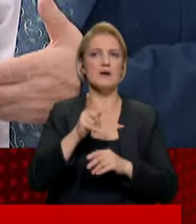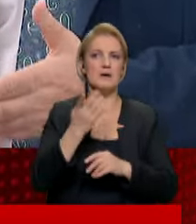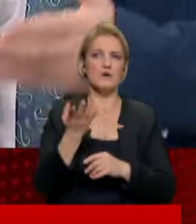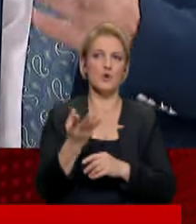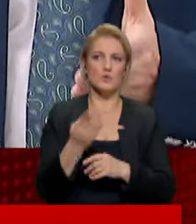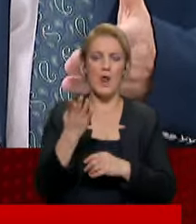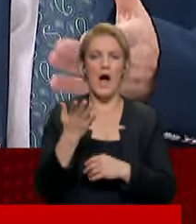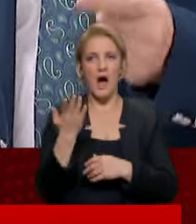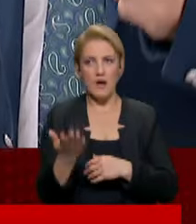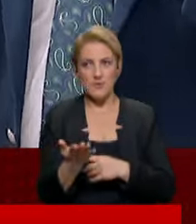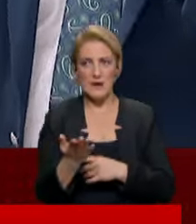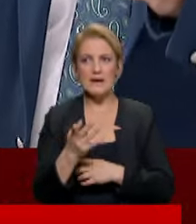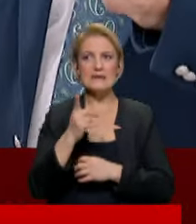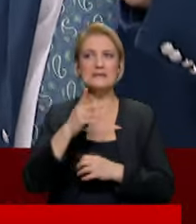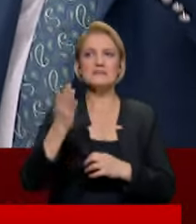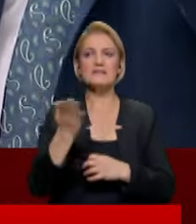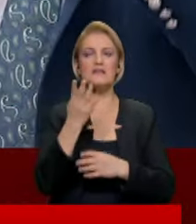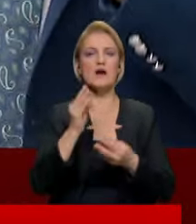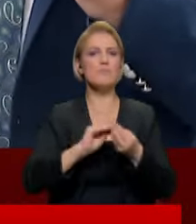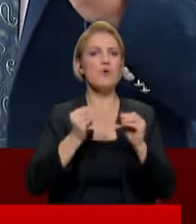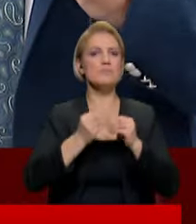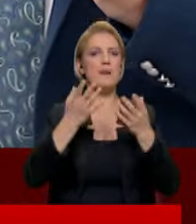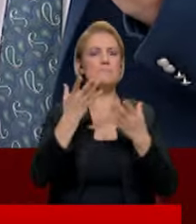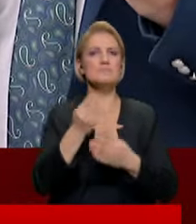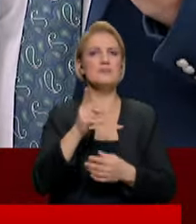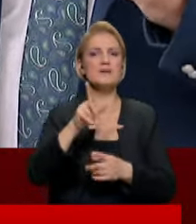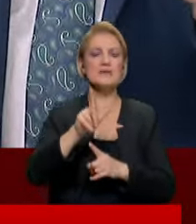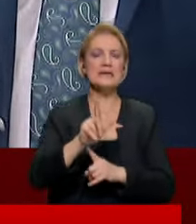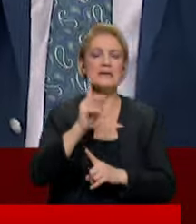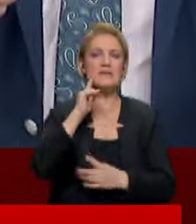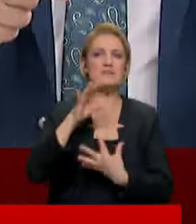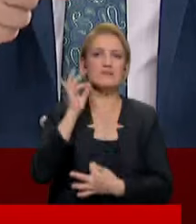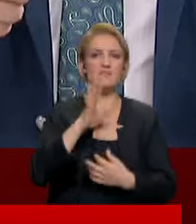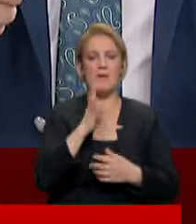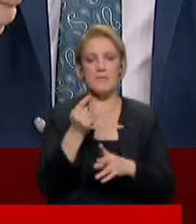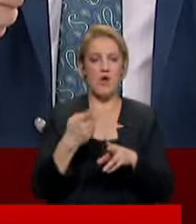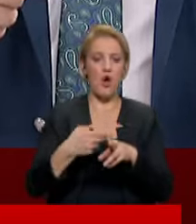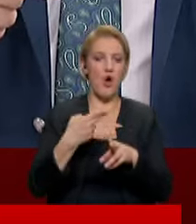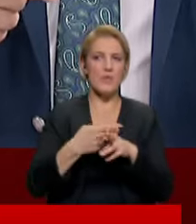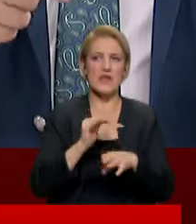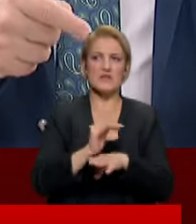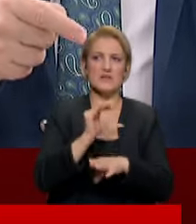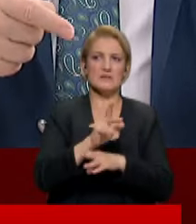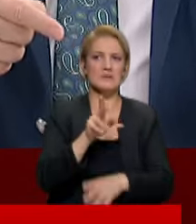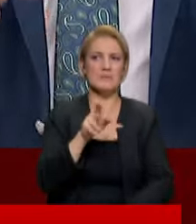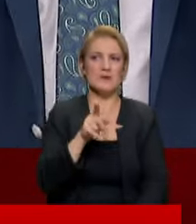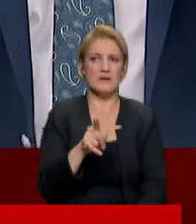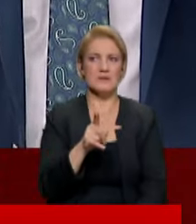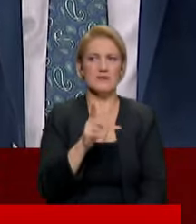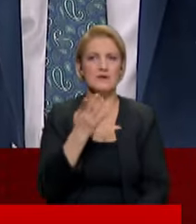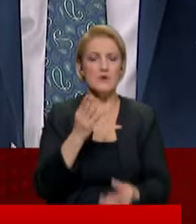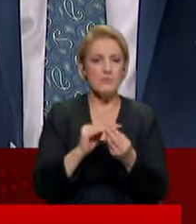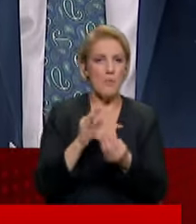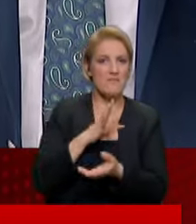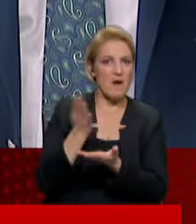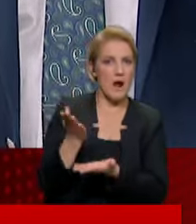bulunuyor ancak zaten sorunlu olan insanlar var şimdi geçen gün örneğini yaşadığımız gibi zaten